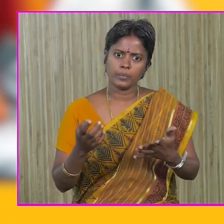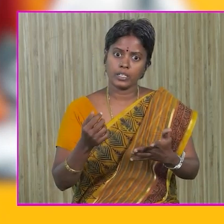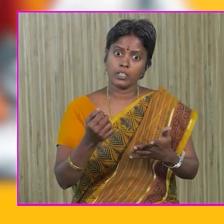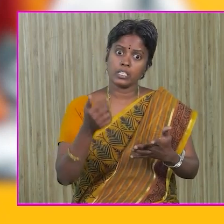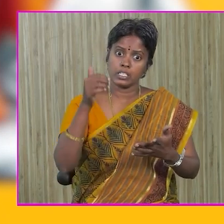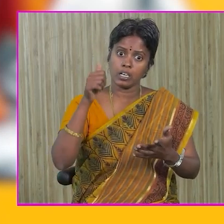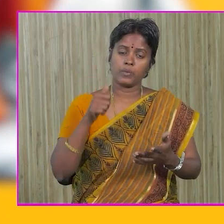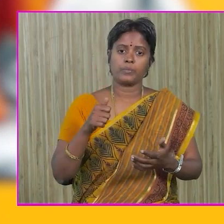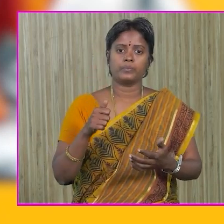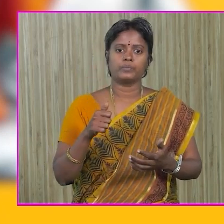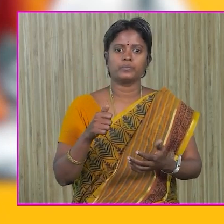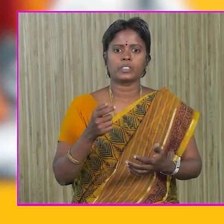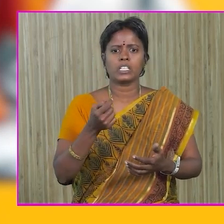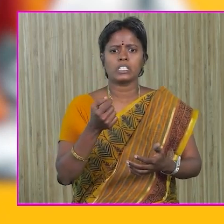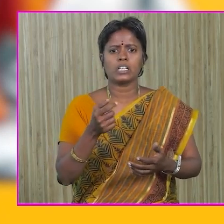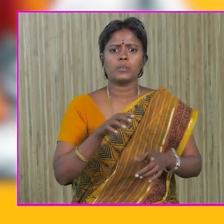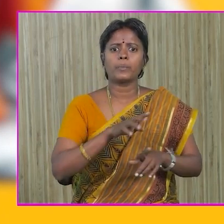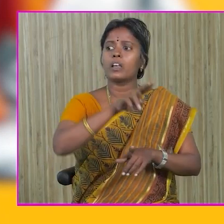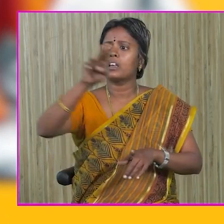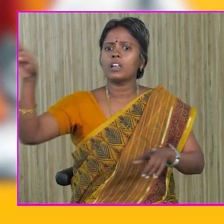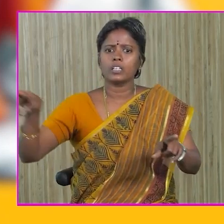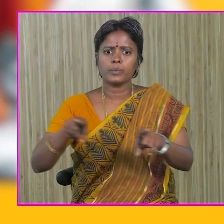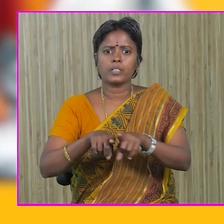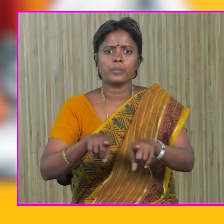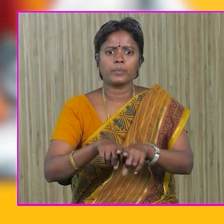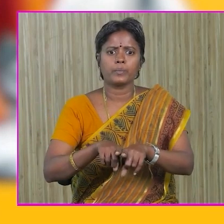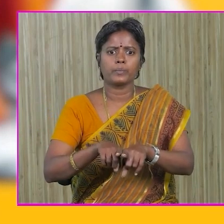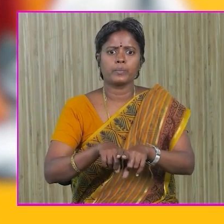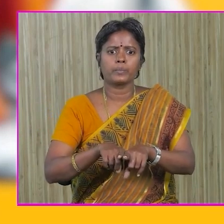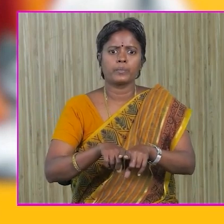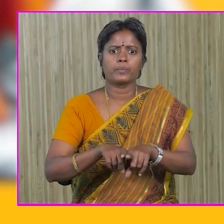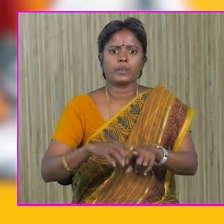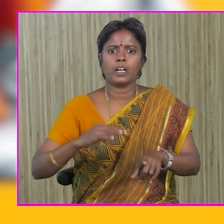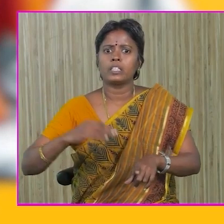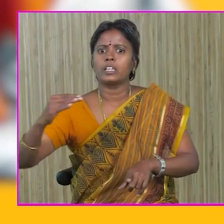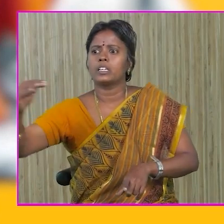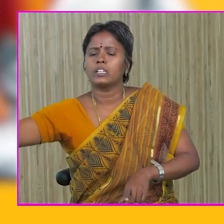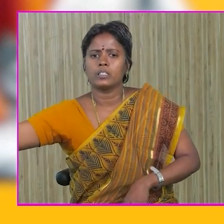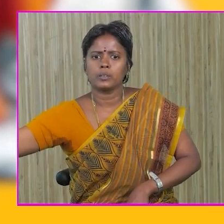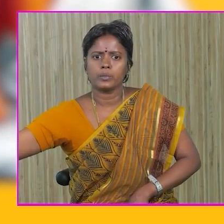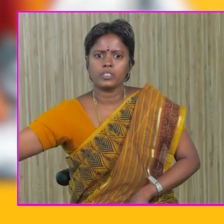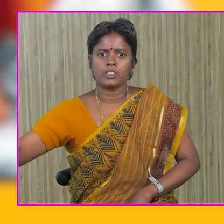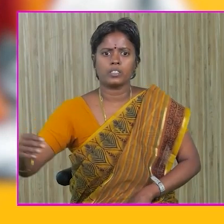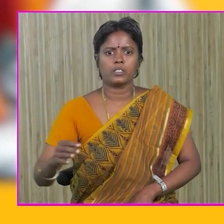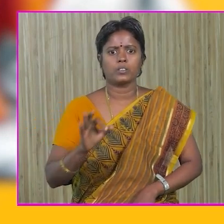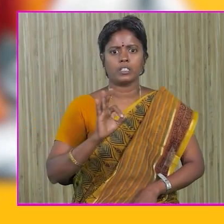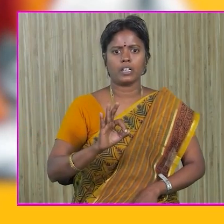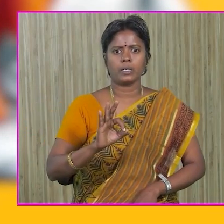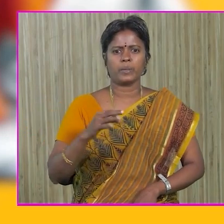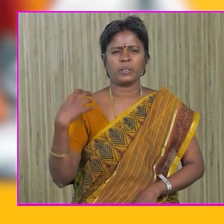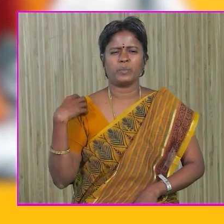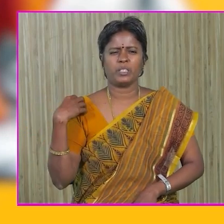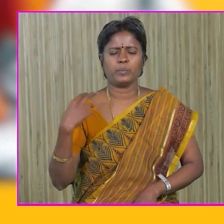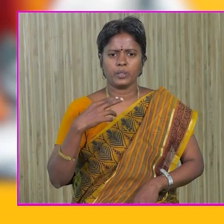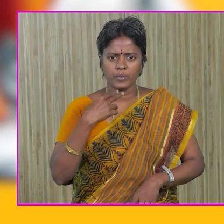எல்லோருக்கும் பொதுவானது. அது சேரக்கூடிய இடத்தை பொறுத்து நன்மையையும் தீமையையும் விளைவிக்கக்கூடியது. உதாரணமாக,